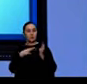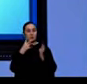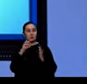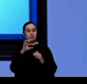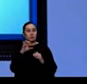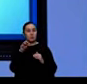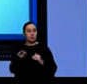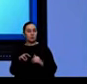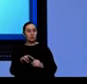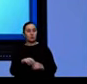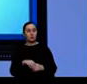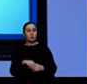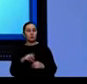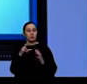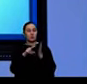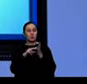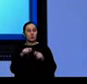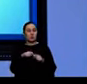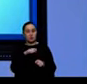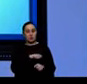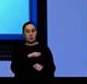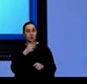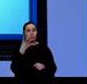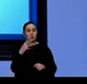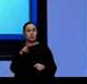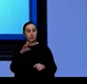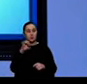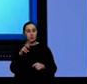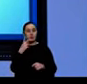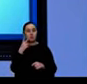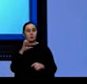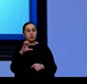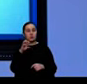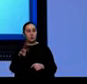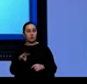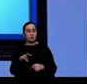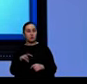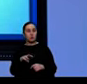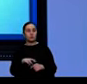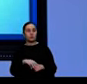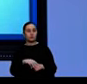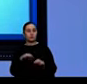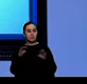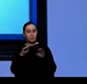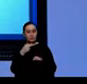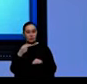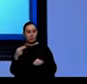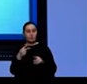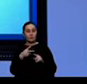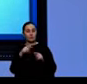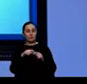842 сантиметр 8 метр 4 дециметр 2 сантиметр